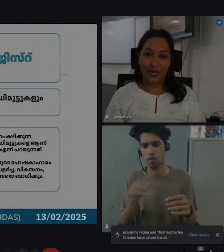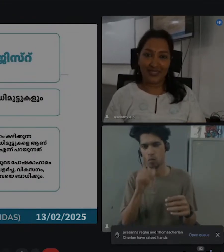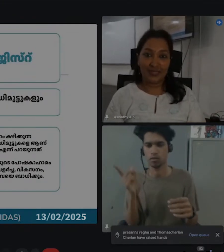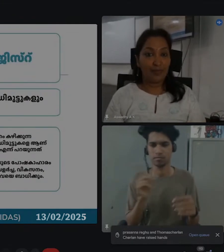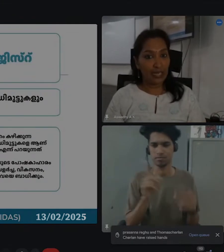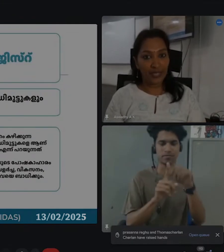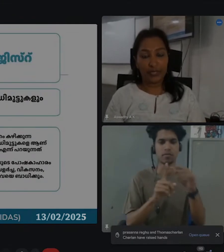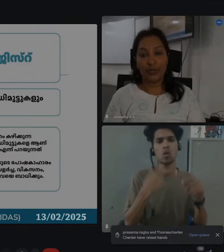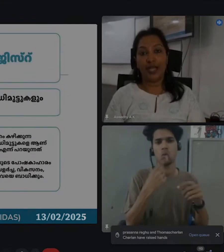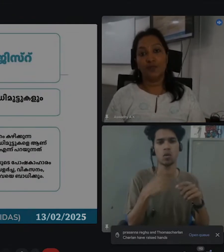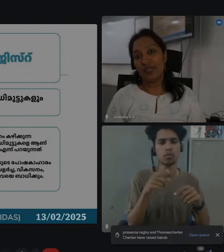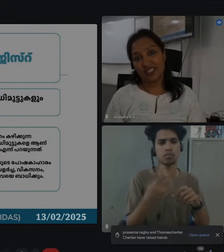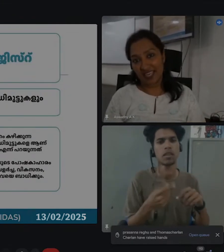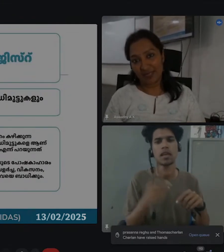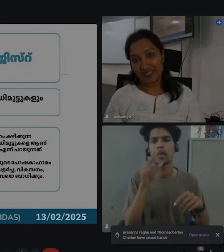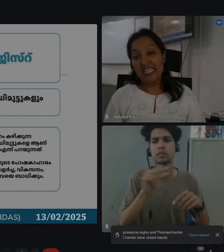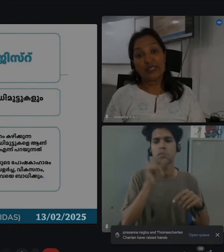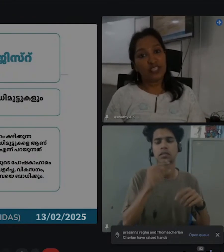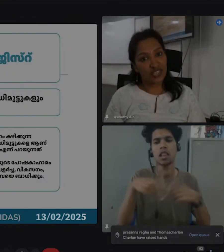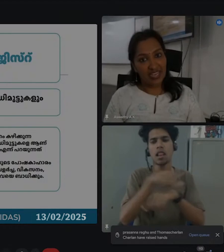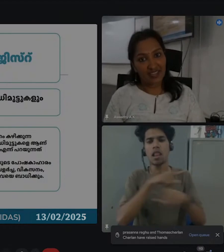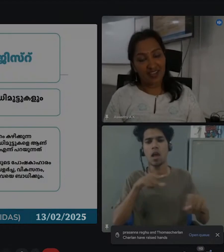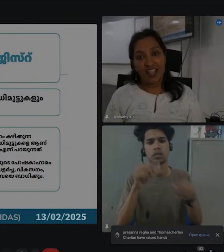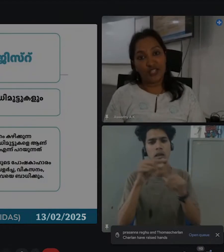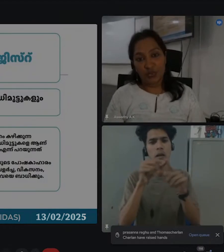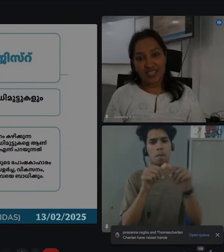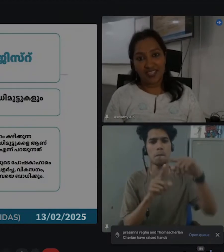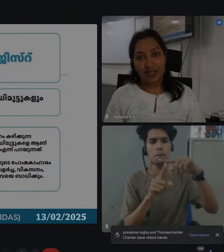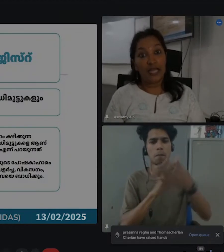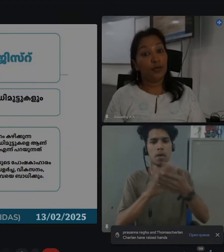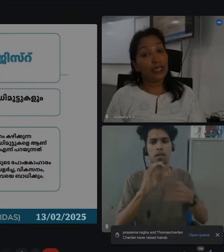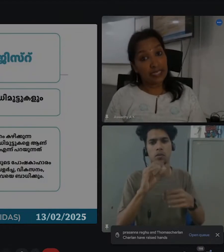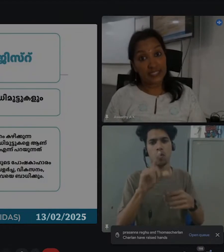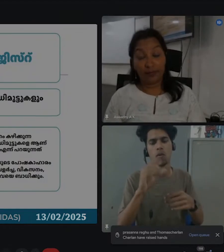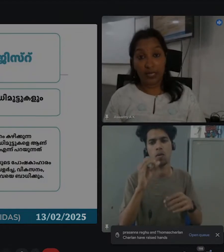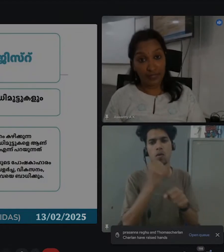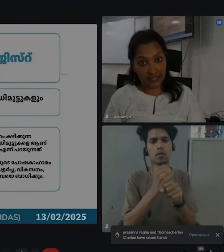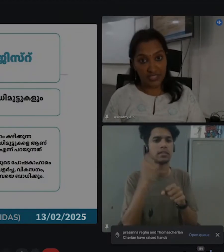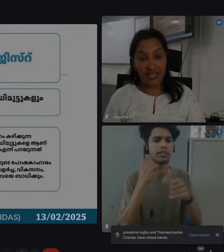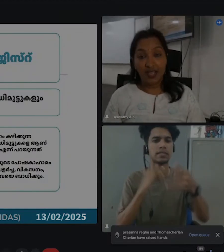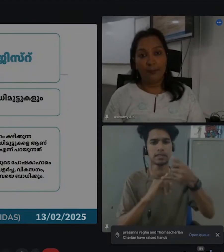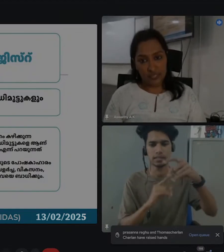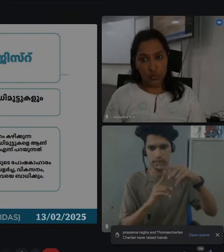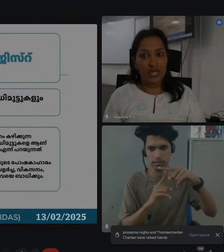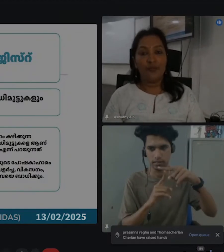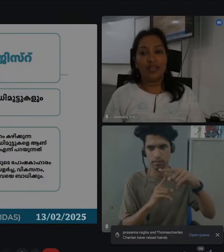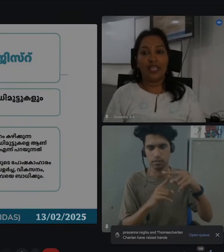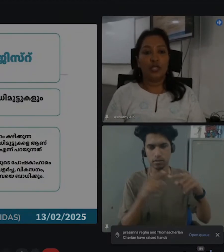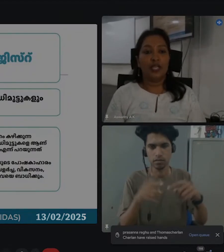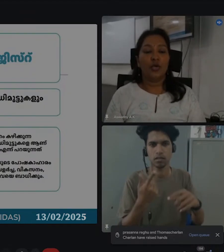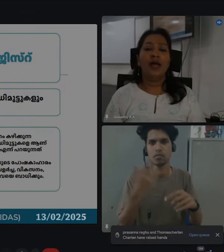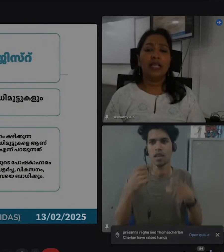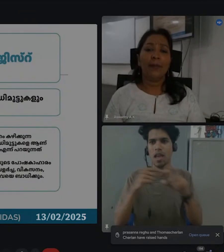ലാംഗ്വേജ് പത്തോളജിസ്റ്റ് ഉണ്ടാകും സ്പീച്ച് തെറപ്പിസ്റ്റ്, സ്പീച്ച് ട്രെയിനർ, എഡ്യൂക്കേറ്റർ, അതുപോലെ ടീച്ചർ, പലരും ടീച്ചർ, പല സ്കൂളുകളിലും